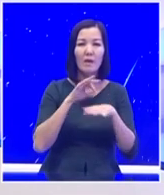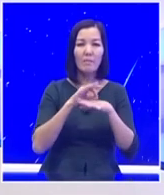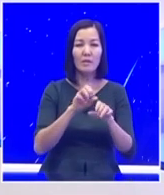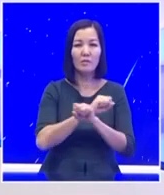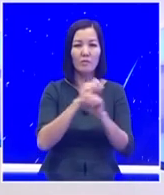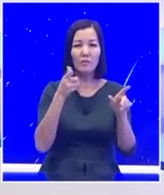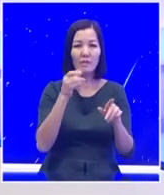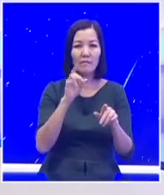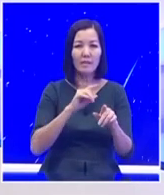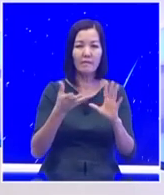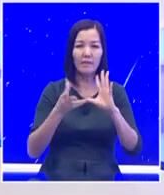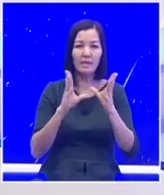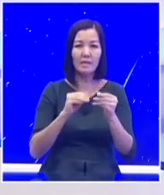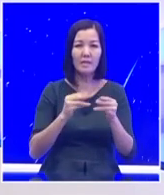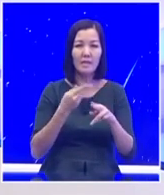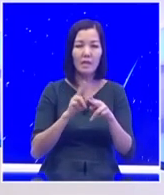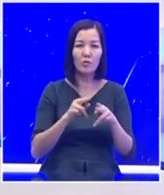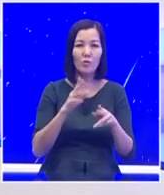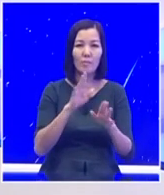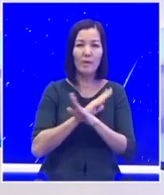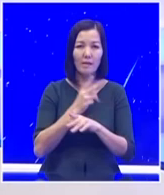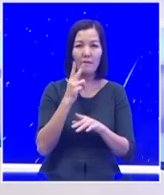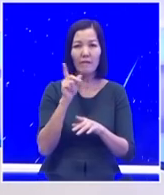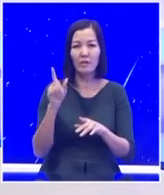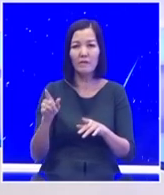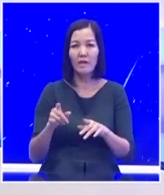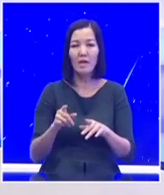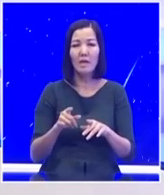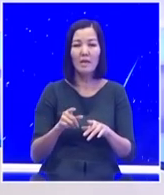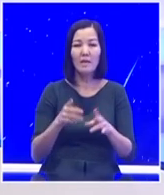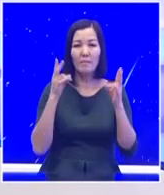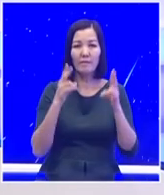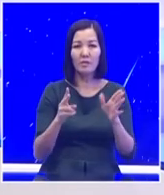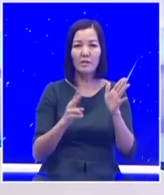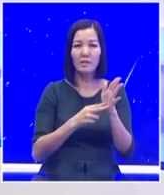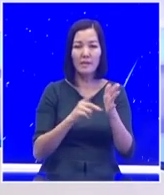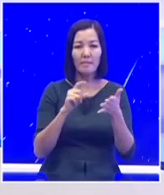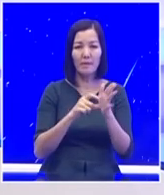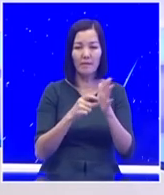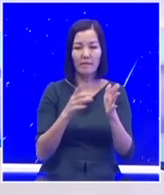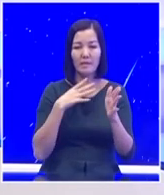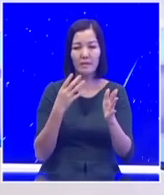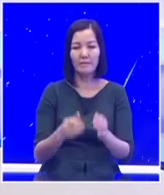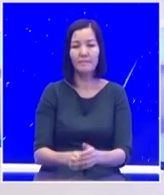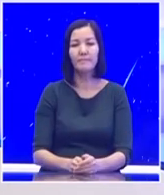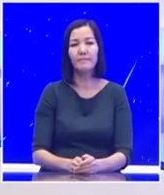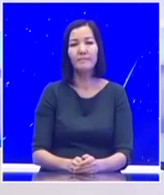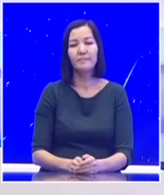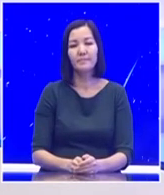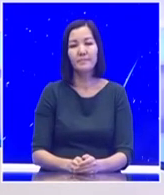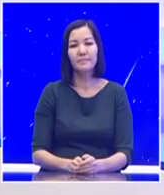января произошел взрыв газа, в результате которого погибли 2 человека, а также повреждены 7 квартир.